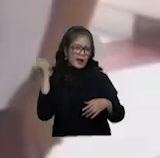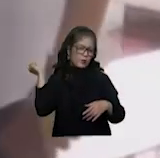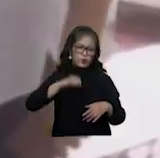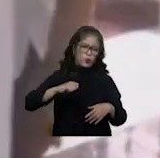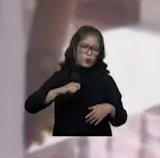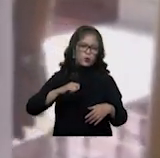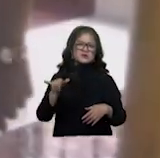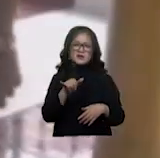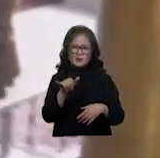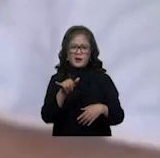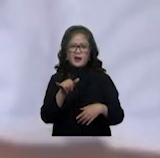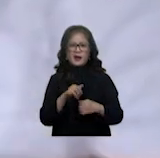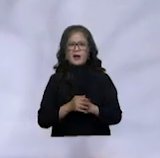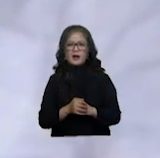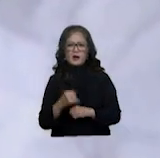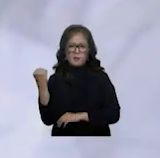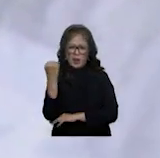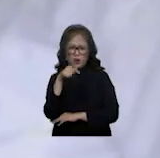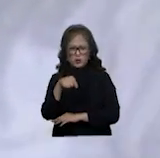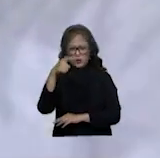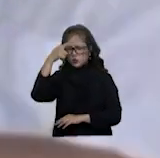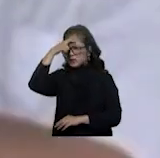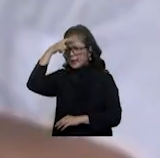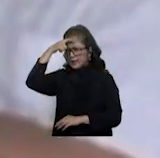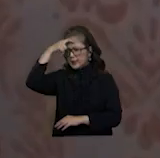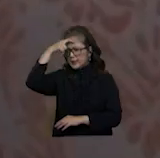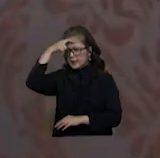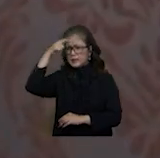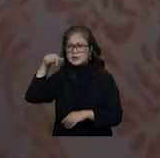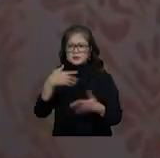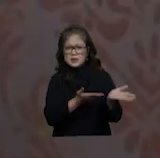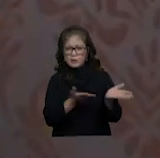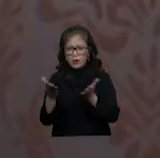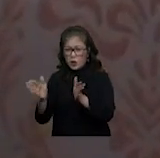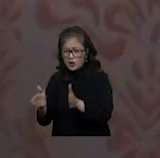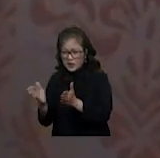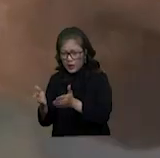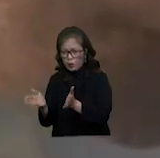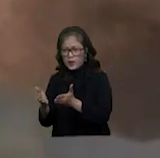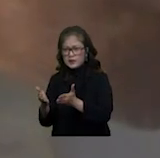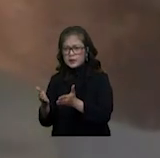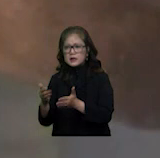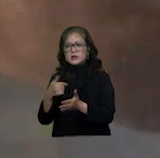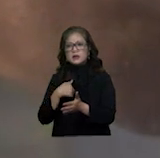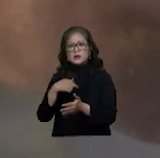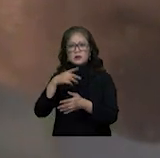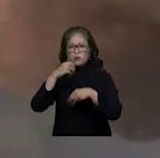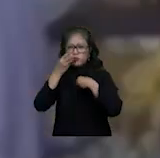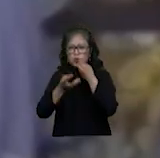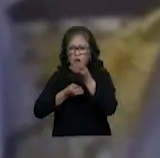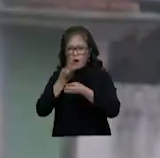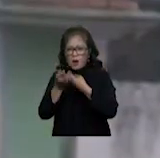Pelaku yang diketahui dalam kondisi sakit akhirnya meninggal dunia saat menjalani perawatan dengan kondisi banyak mengeluarkan busa dari